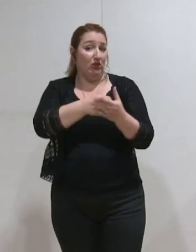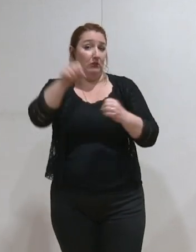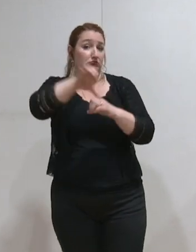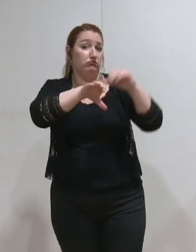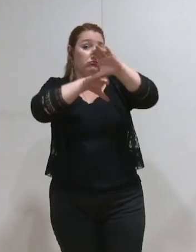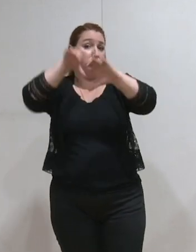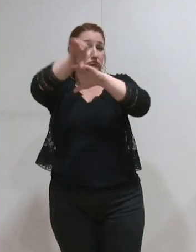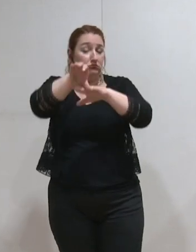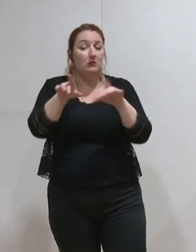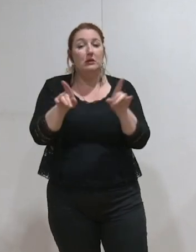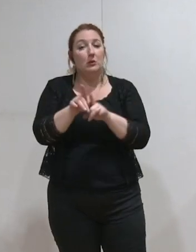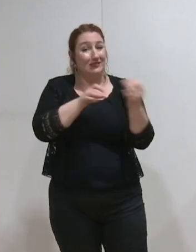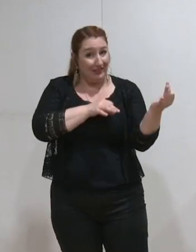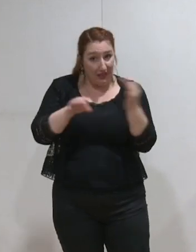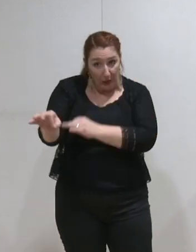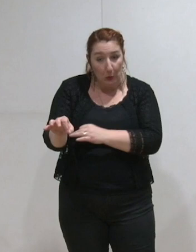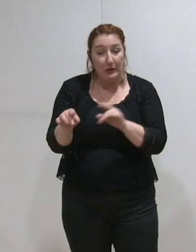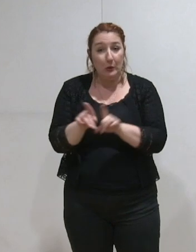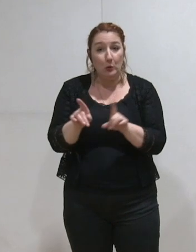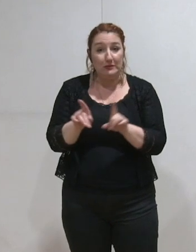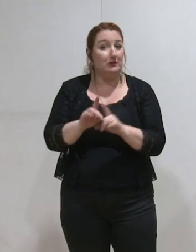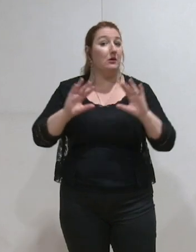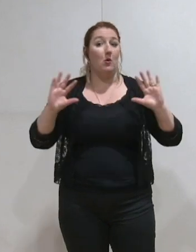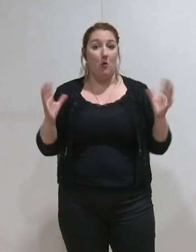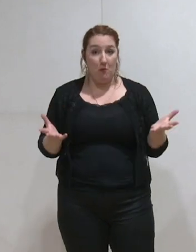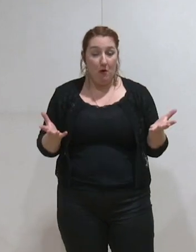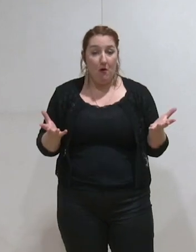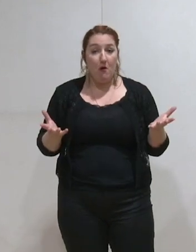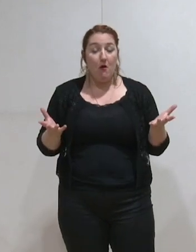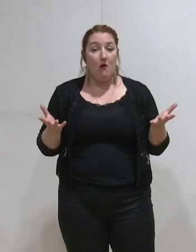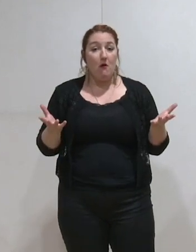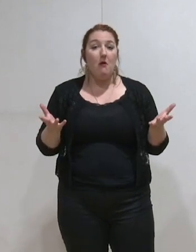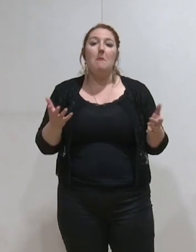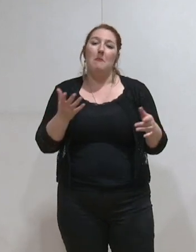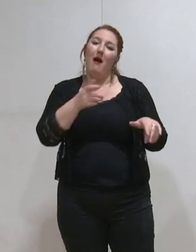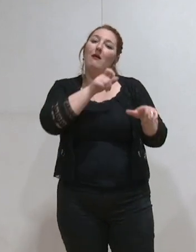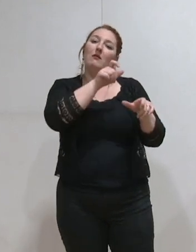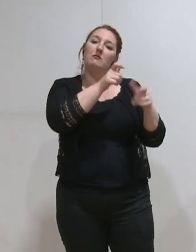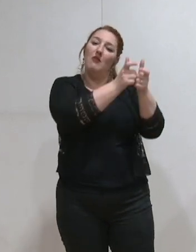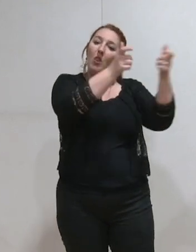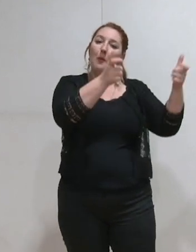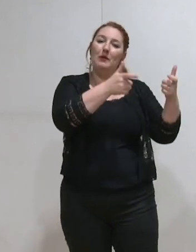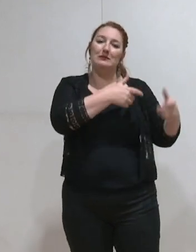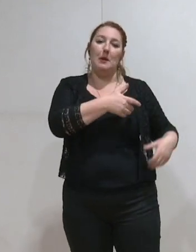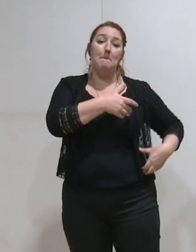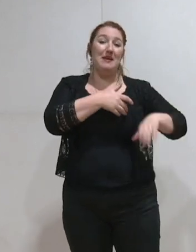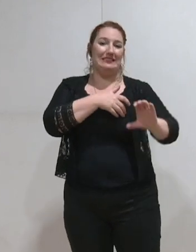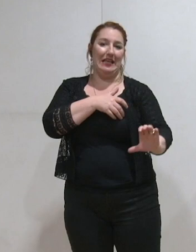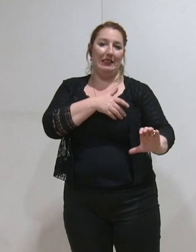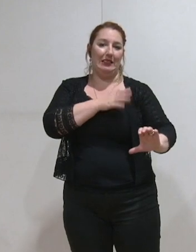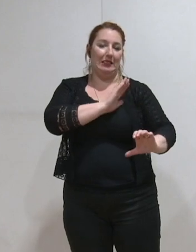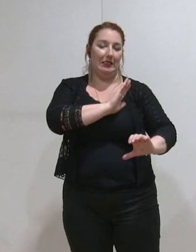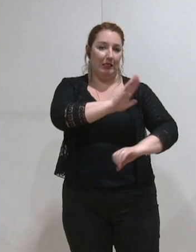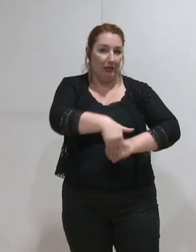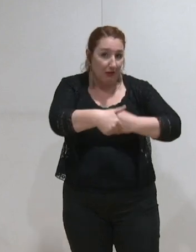également régulièrement par les les messenes et les fonds privés qui viennent abonder